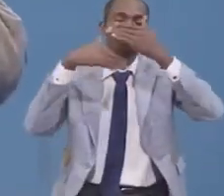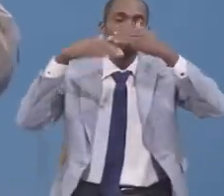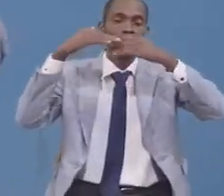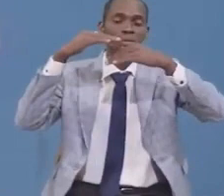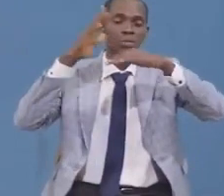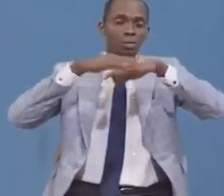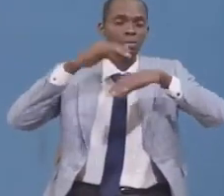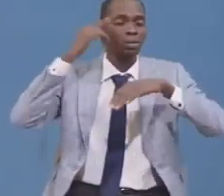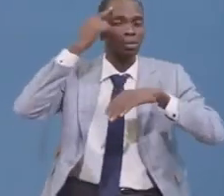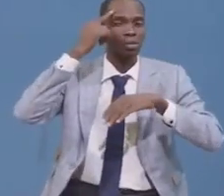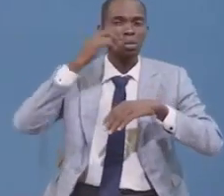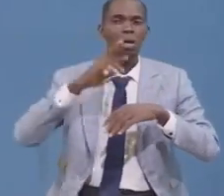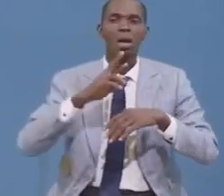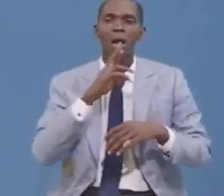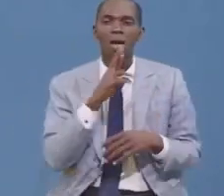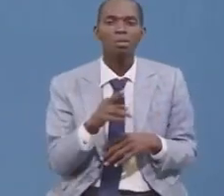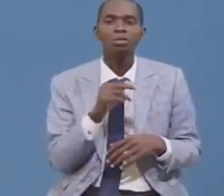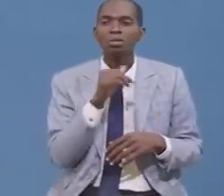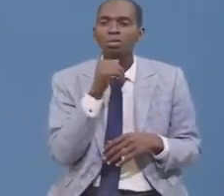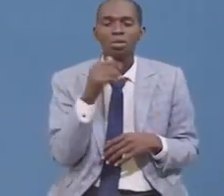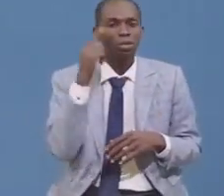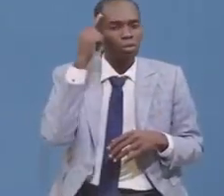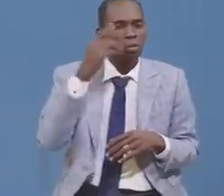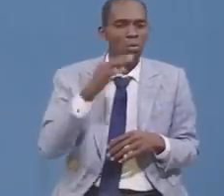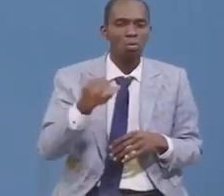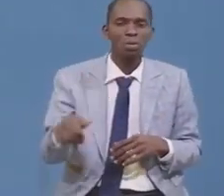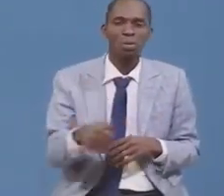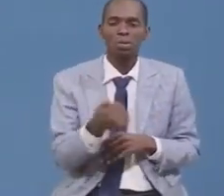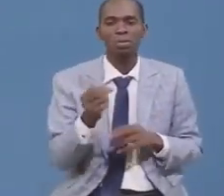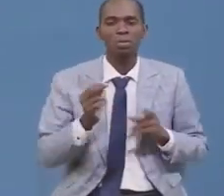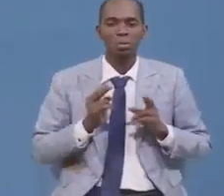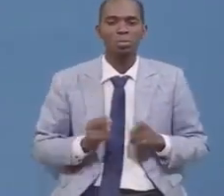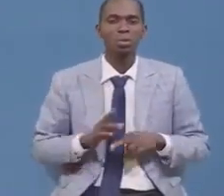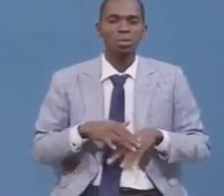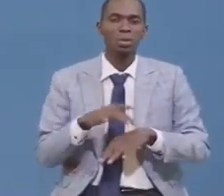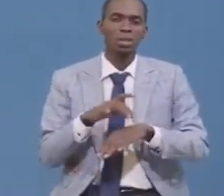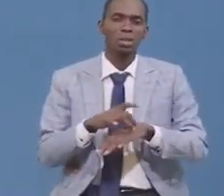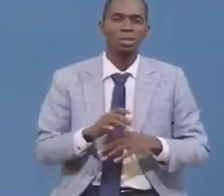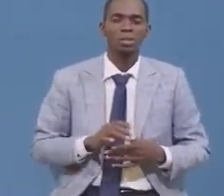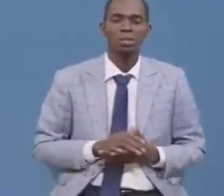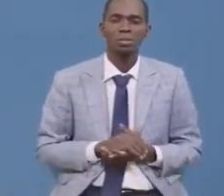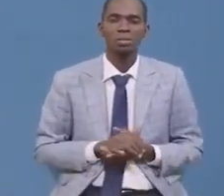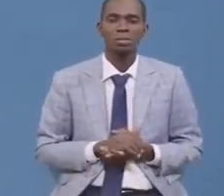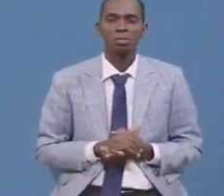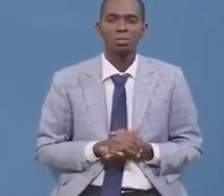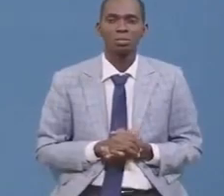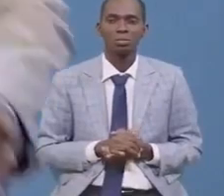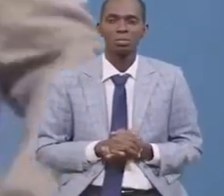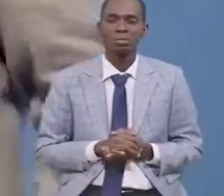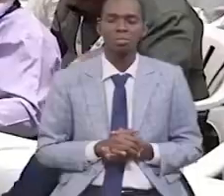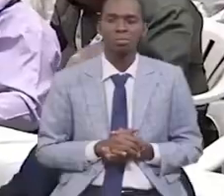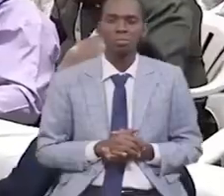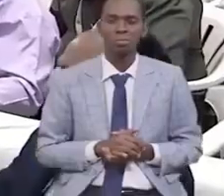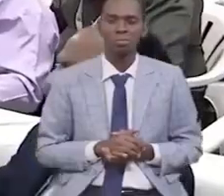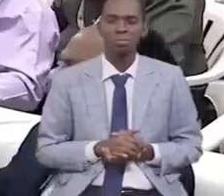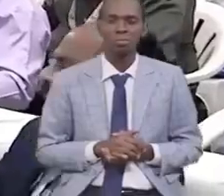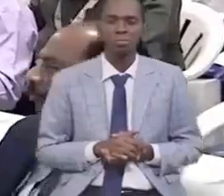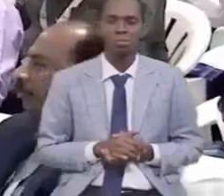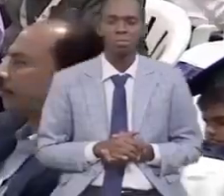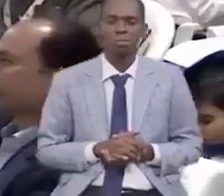the thoughts. వారందరి ఆలోచనల కంటే కూడా నా ఆలోచనలు గొప్పవని చెప్పిన దేవునికి చప్పట్లు కొట్టి మహిమ చెల్లిద్దాం.